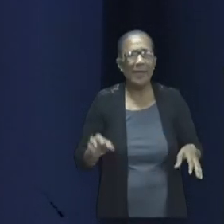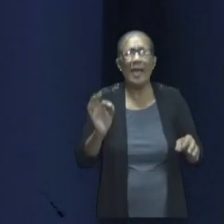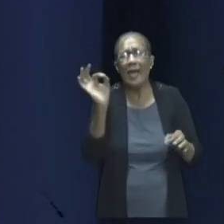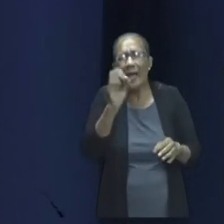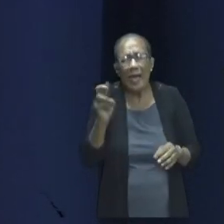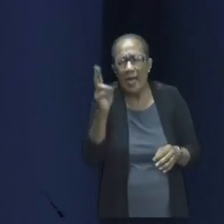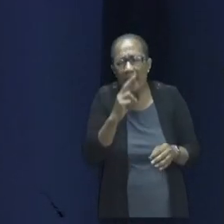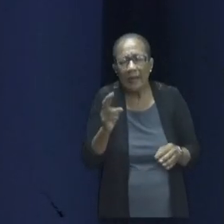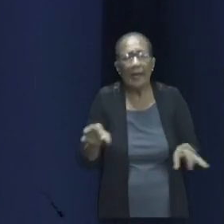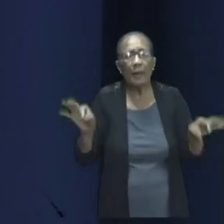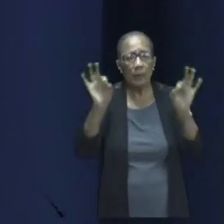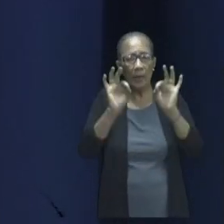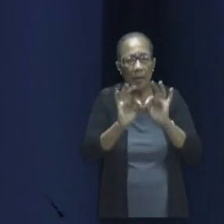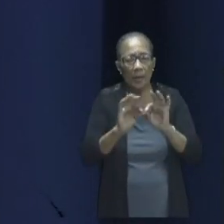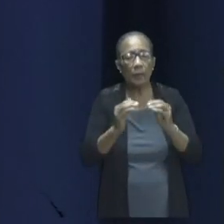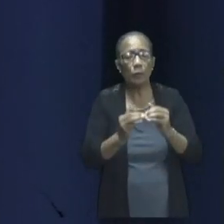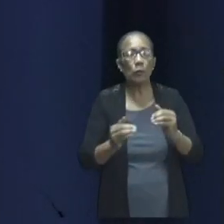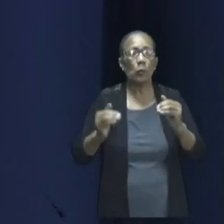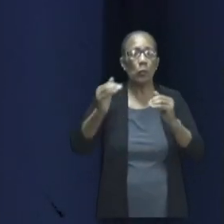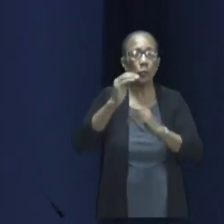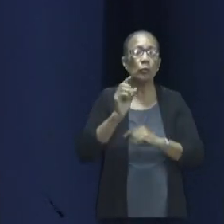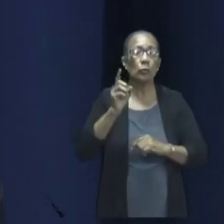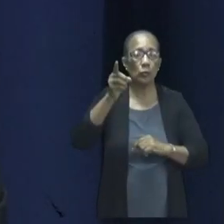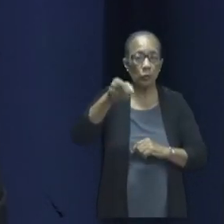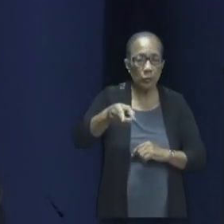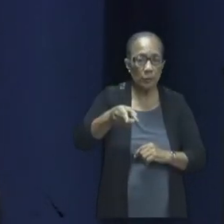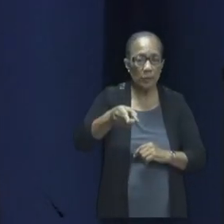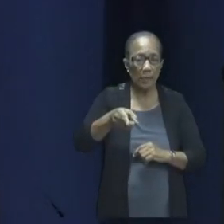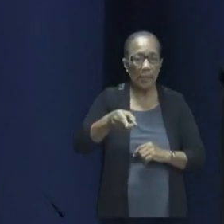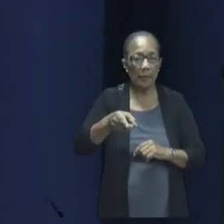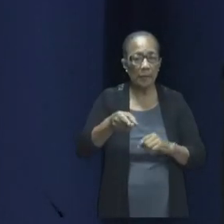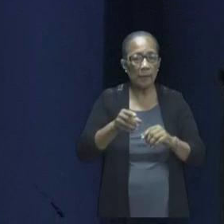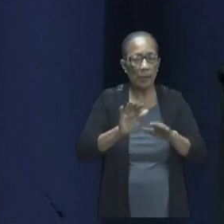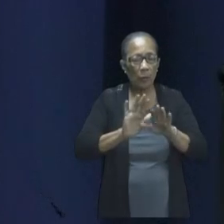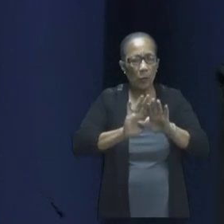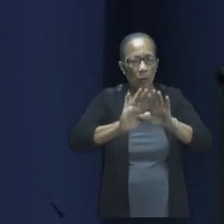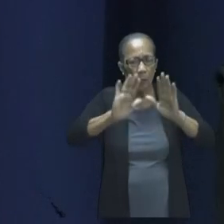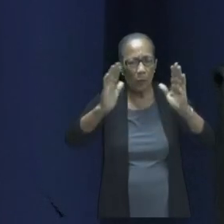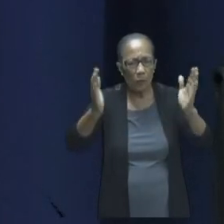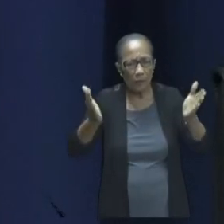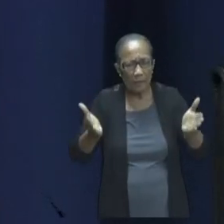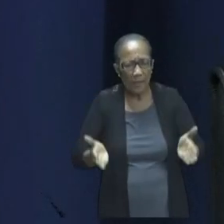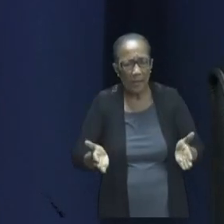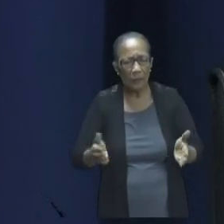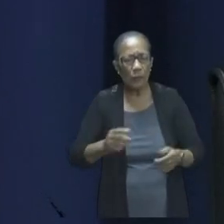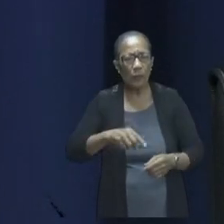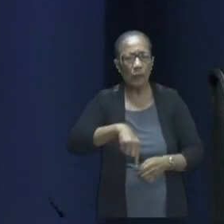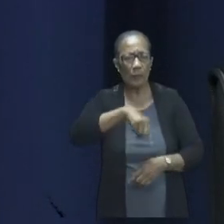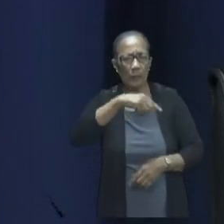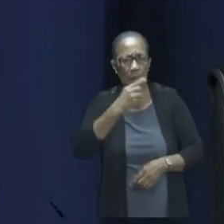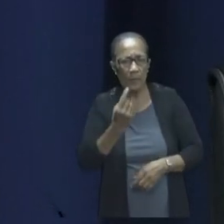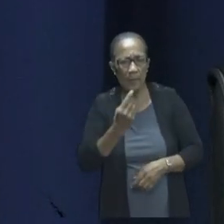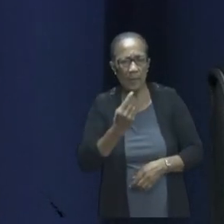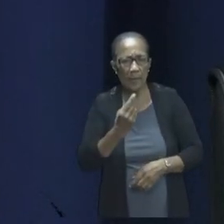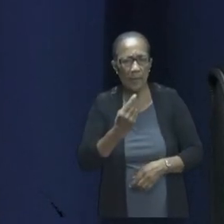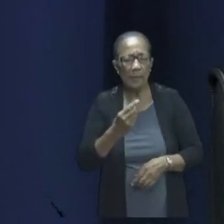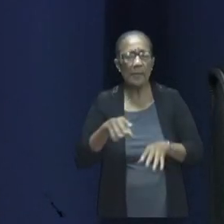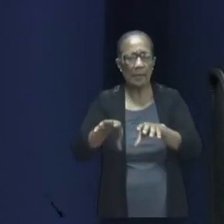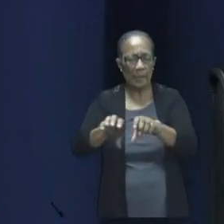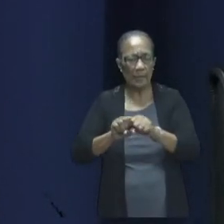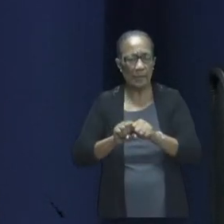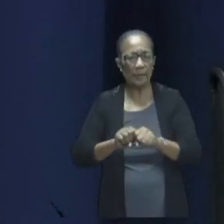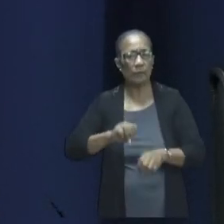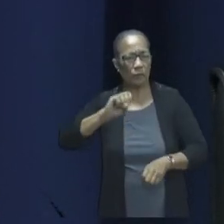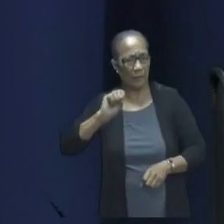doelstellingen van dit initiatief eigenlijk zijn overschaduwd door meer tastbare doet en dan in die tsjaad liever en vandaar